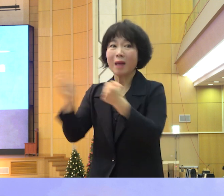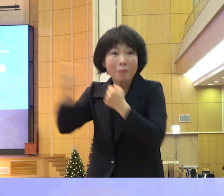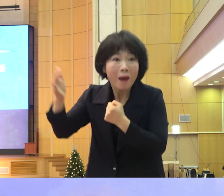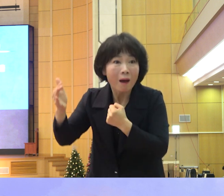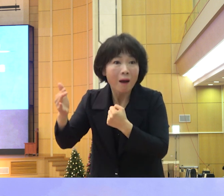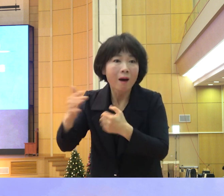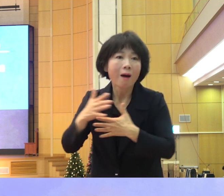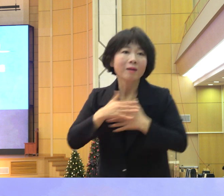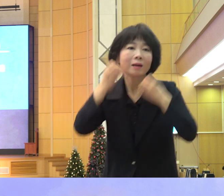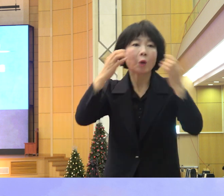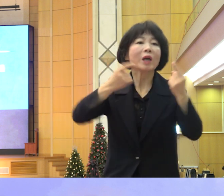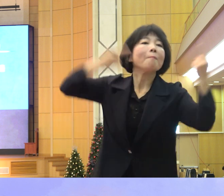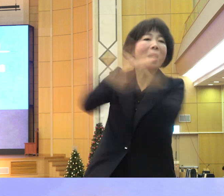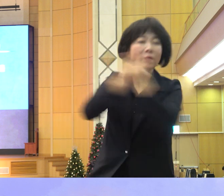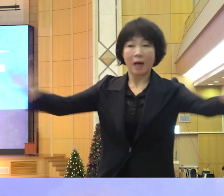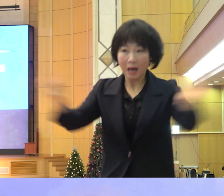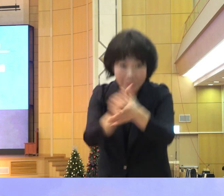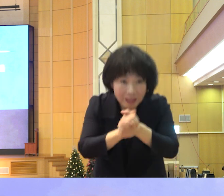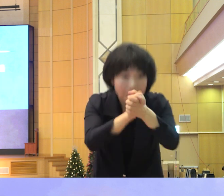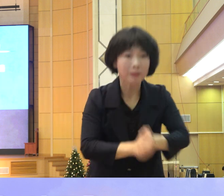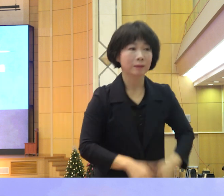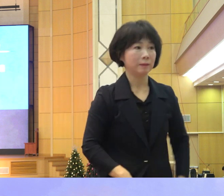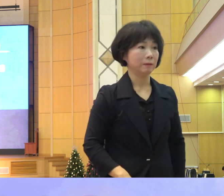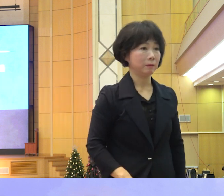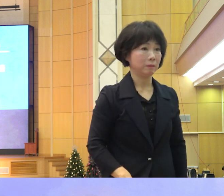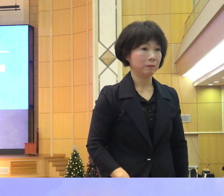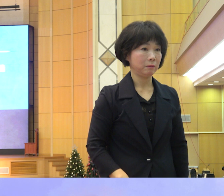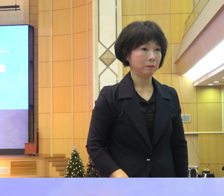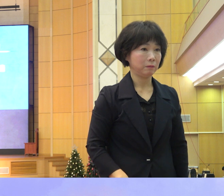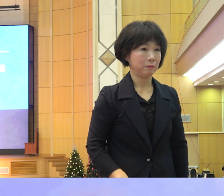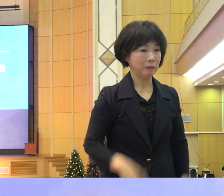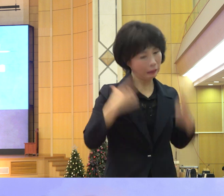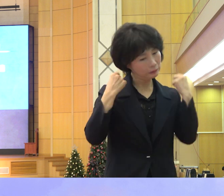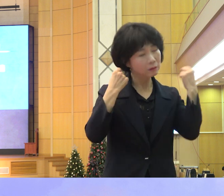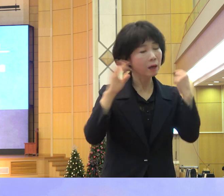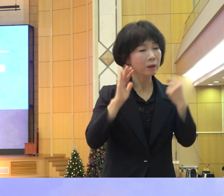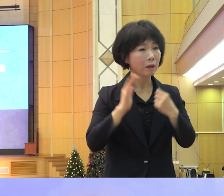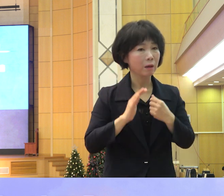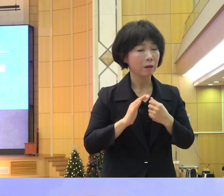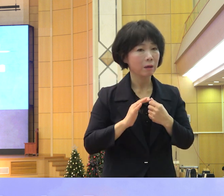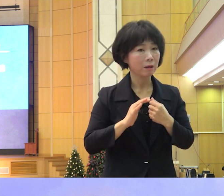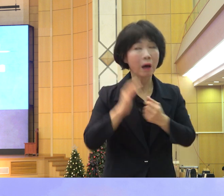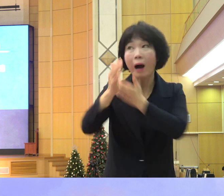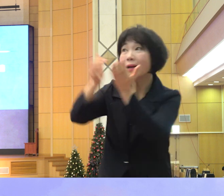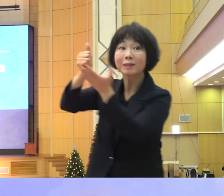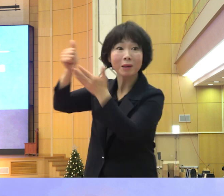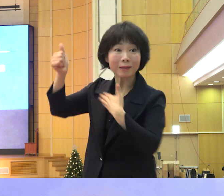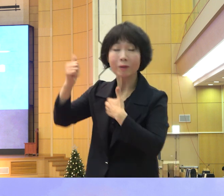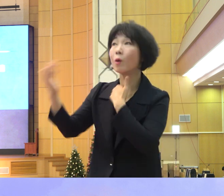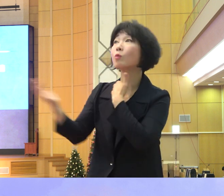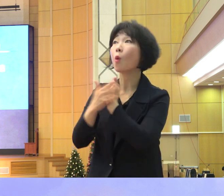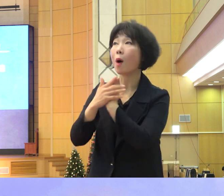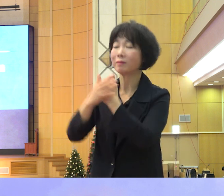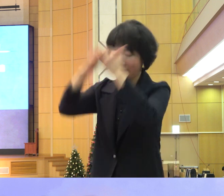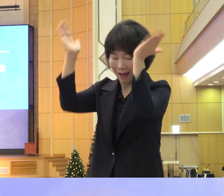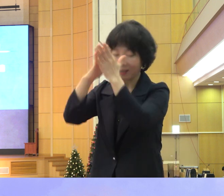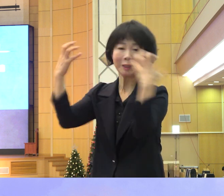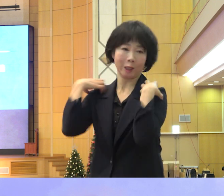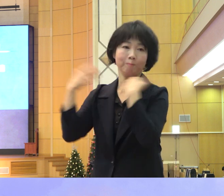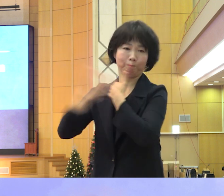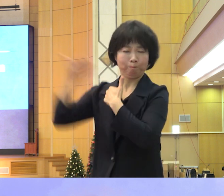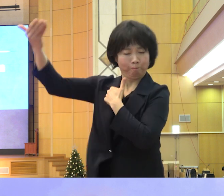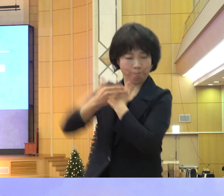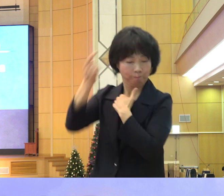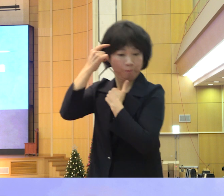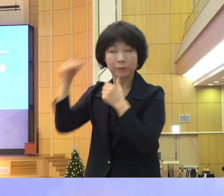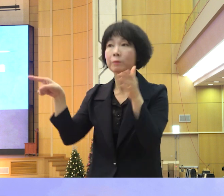자녀를 낳게 되면 부모님이 다 책임져 주는 것처럼 하나님께서 나를 돌보시고 책임져 주신다 라고